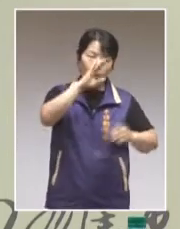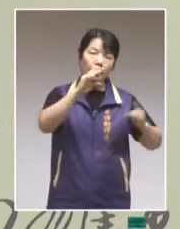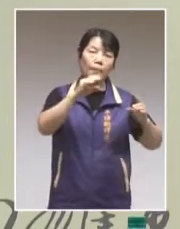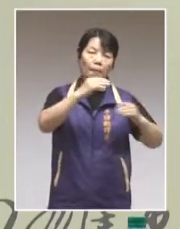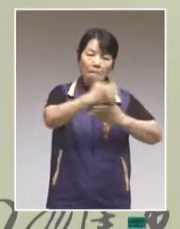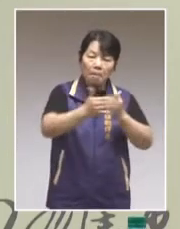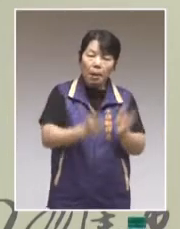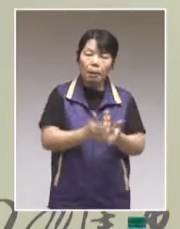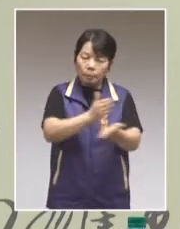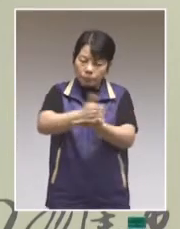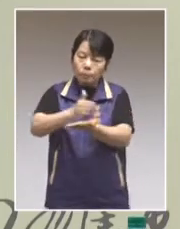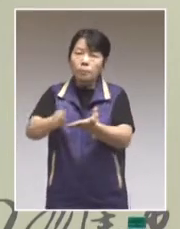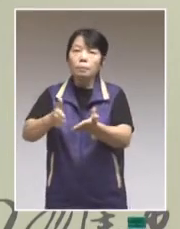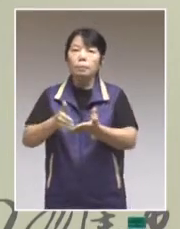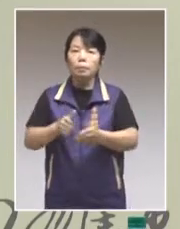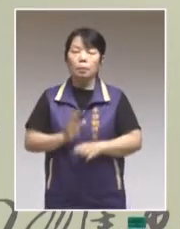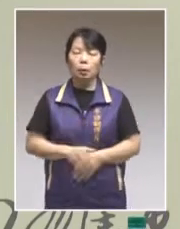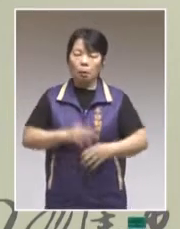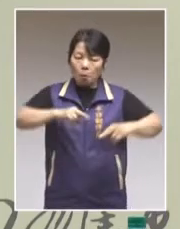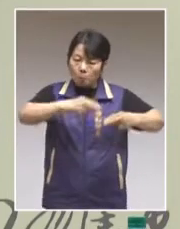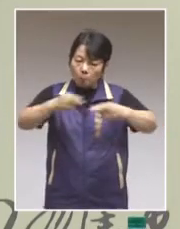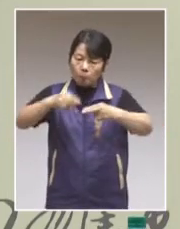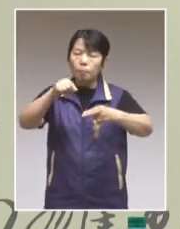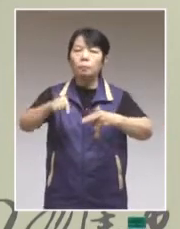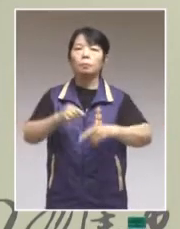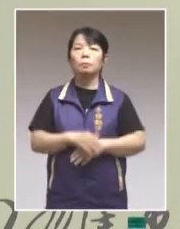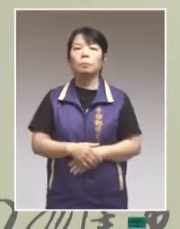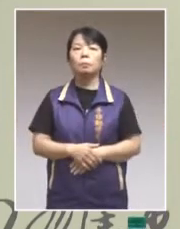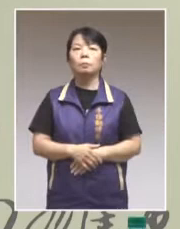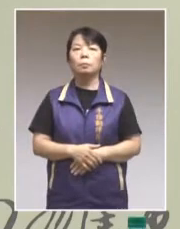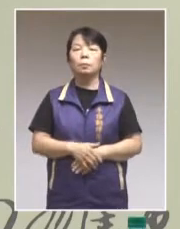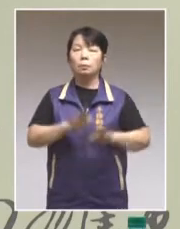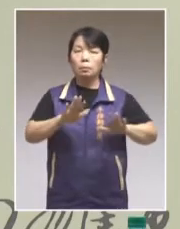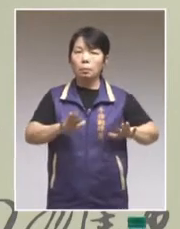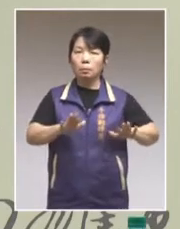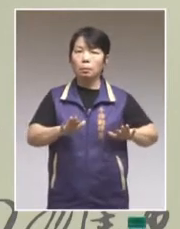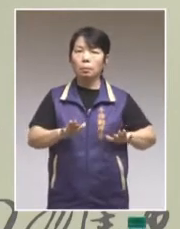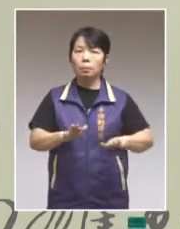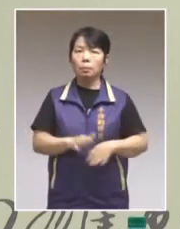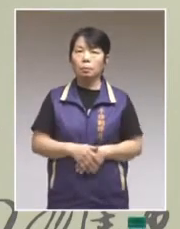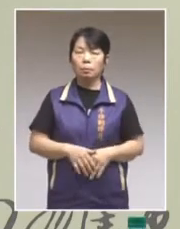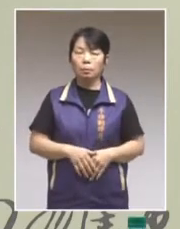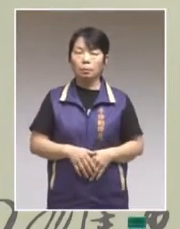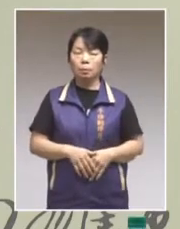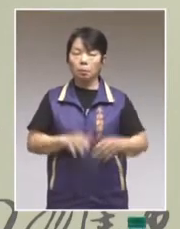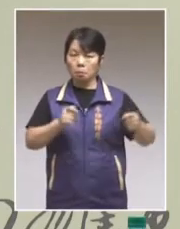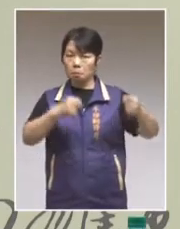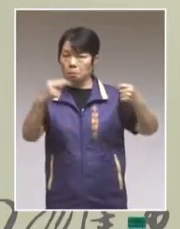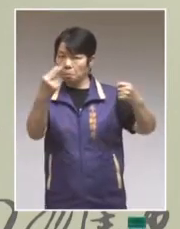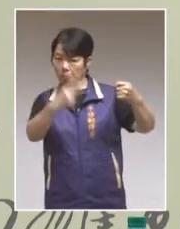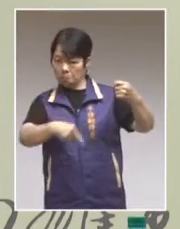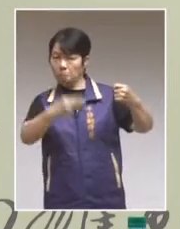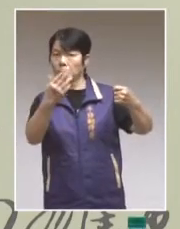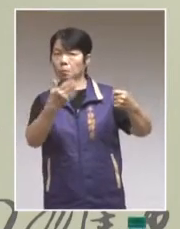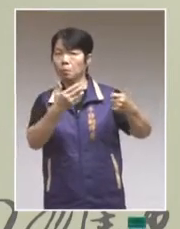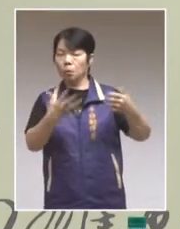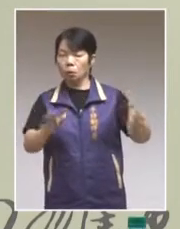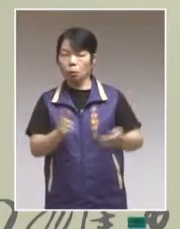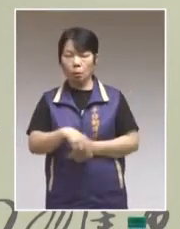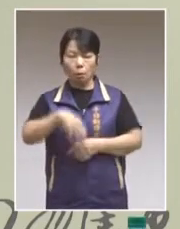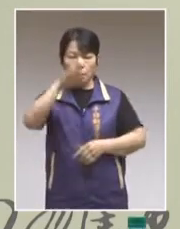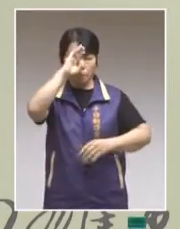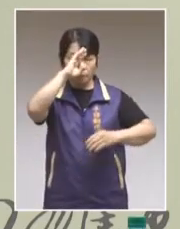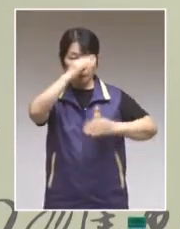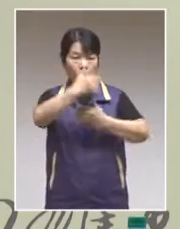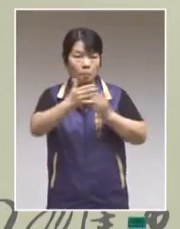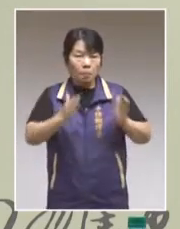空，来做一个比较弹性的一个做法。但是以现在，各位看得出来说，我们现在其实在病房的入住